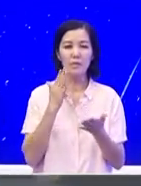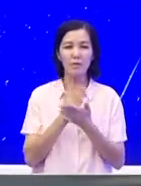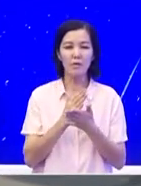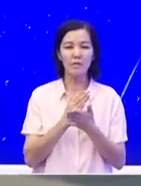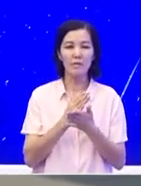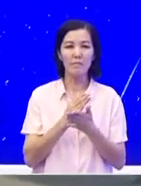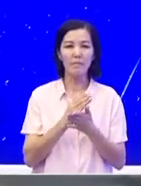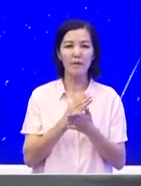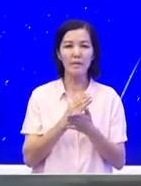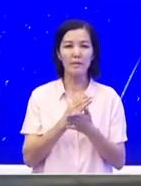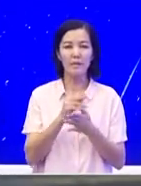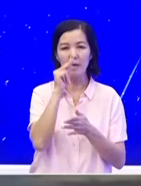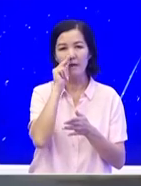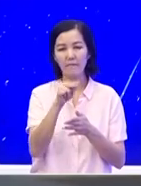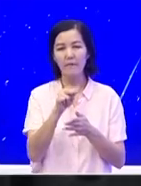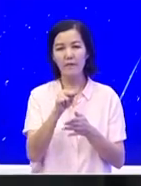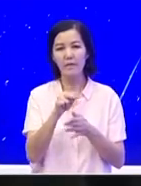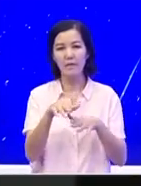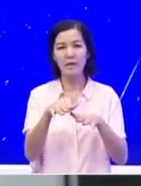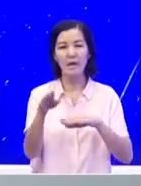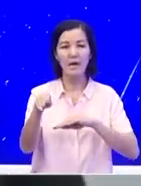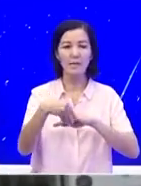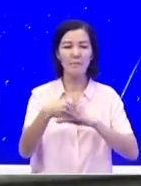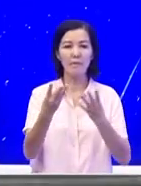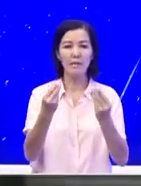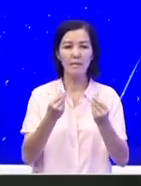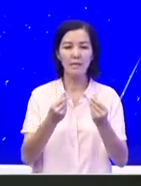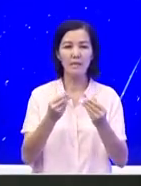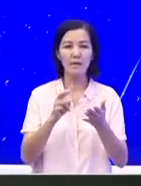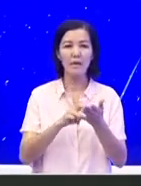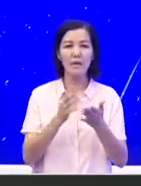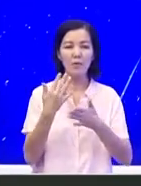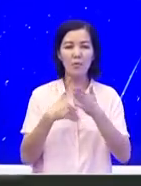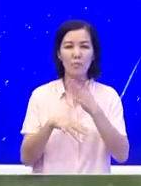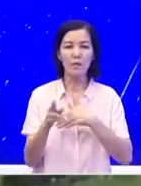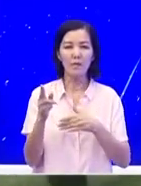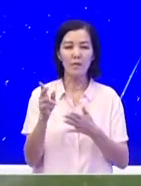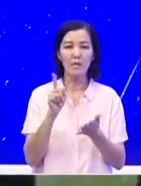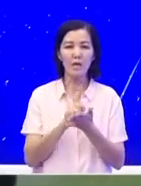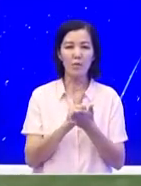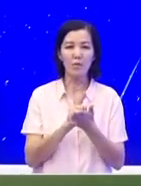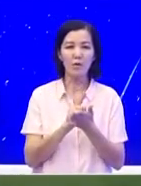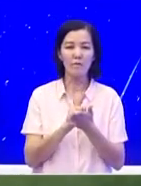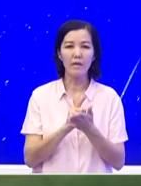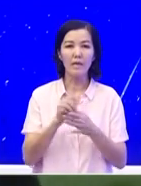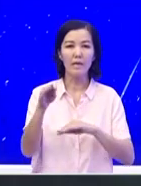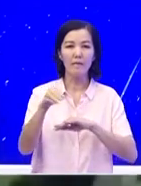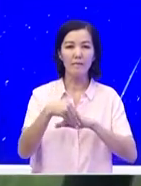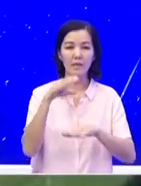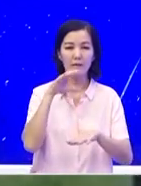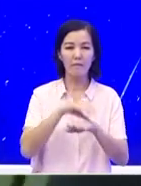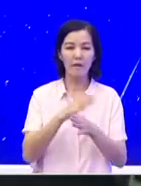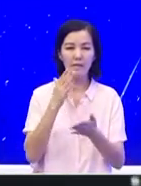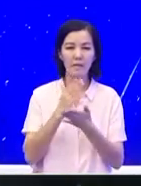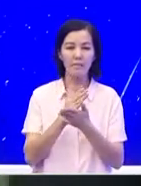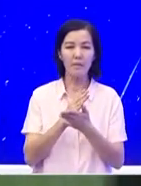находится под стражей по обвинению в отмывании денег, уклонении от уплаты налогов и даче взятки. Этих двух кандидатов считали наиболее серьезными